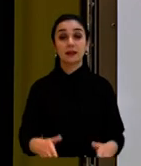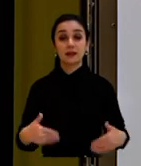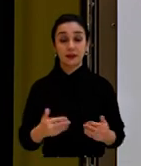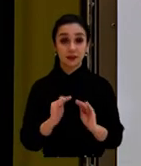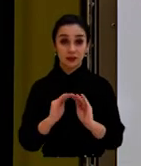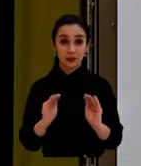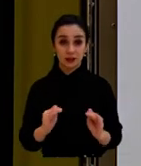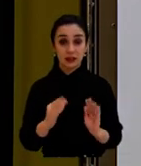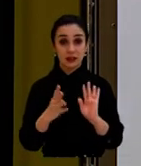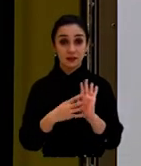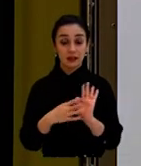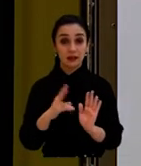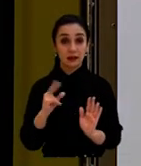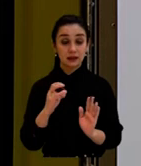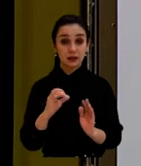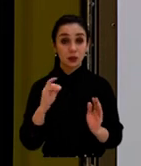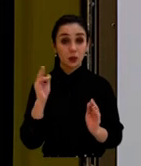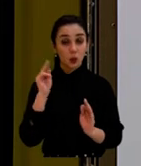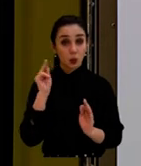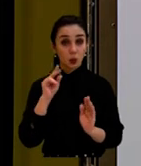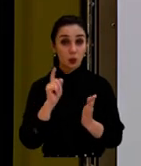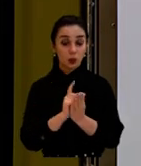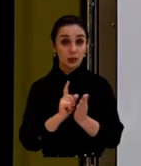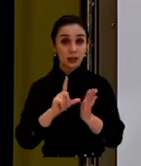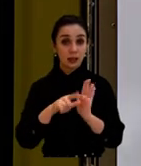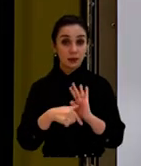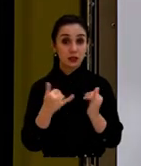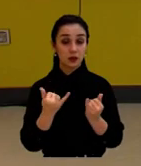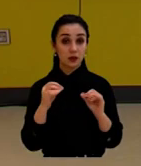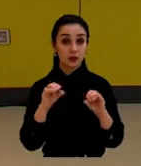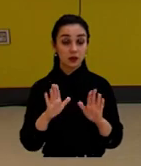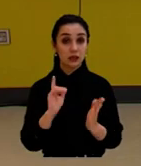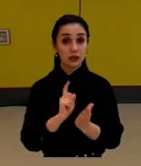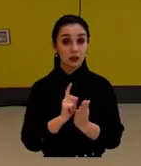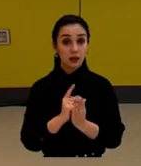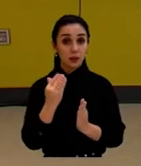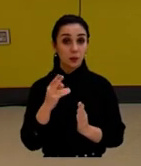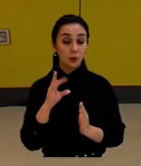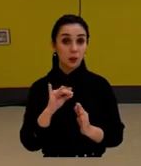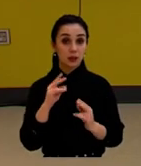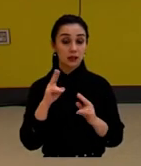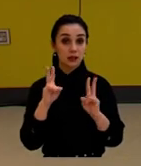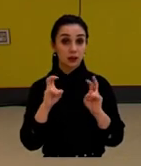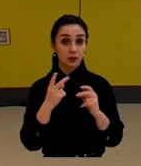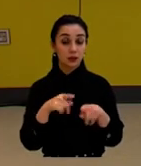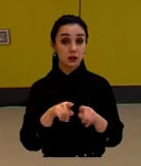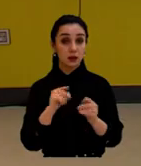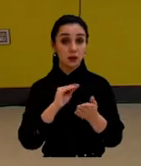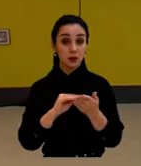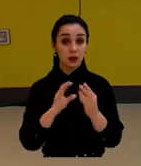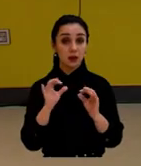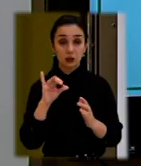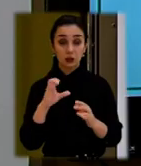Здравствуйте, ребята! 9 класс, урок геометрии. Сегодня решаем задачи по теме «Связь между радиусами